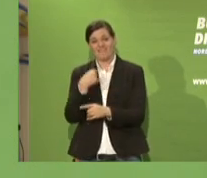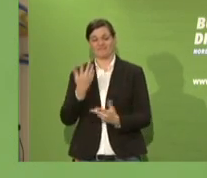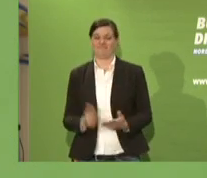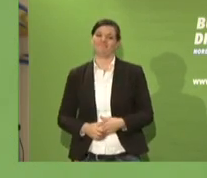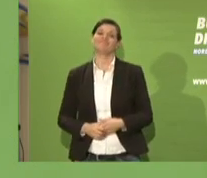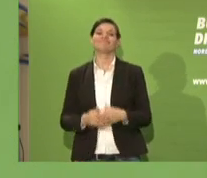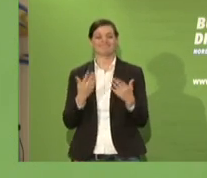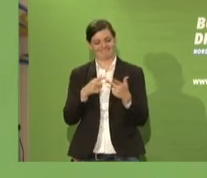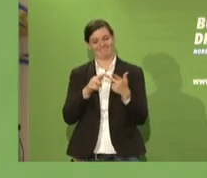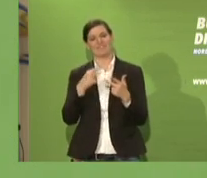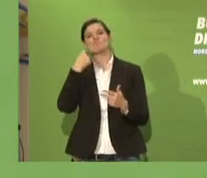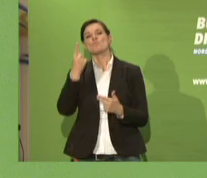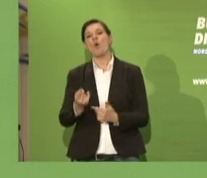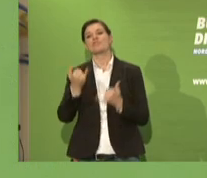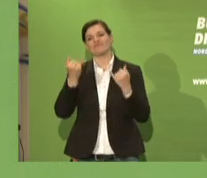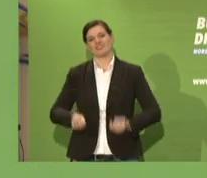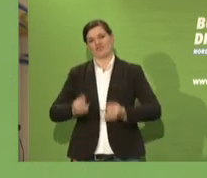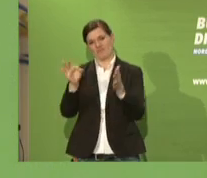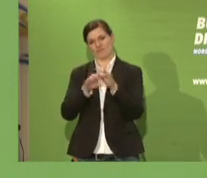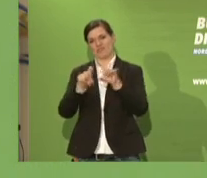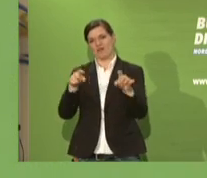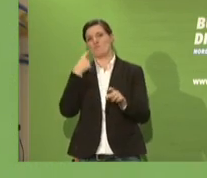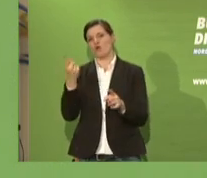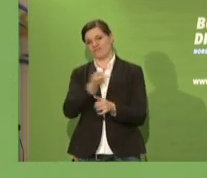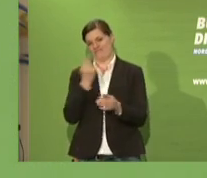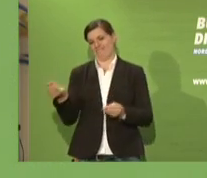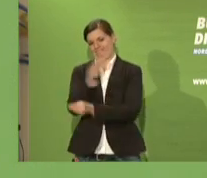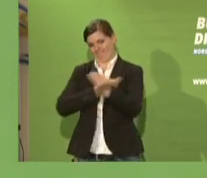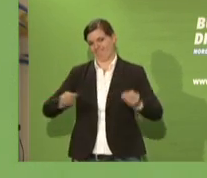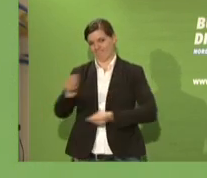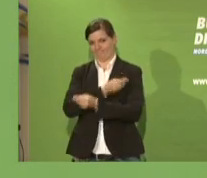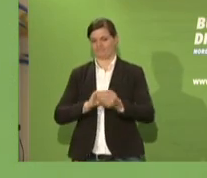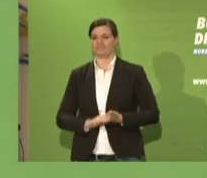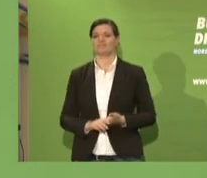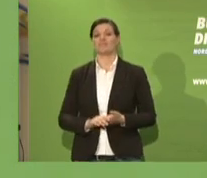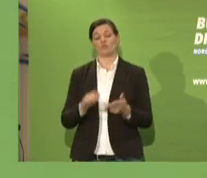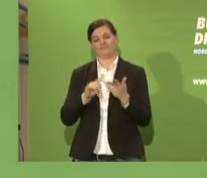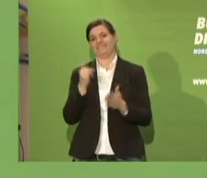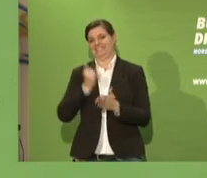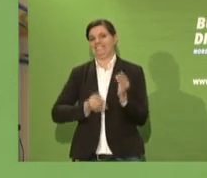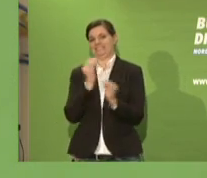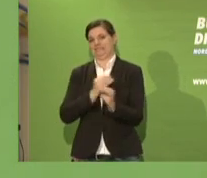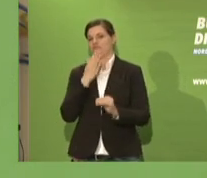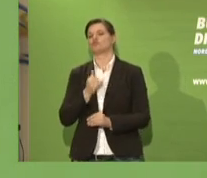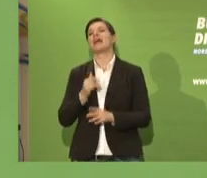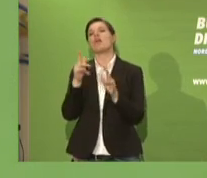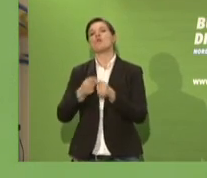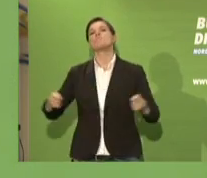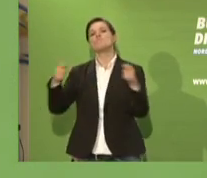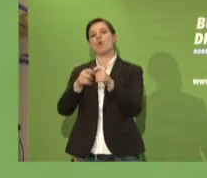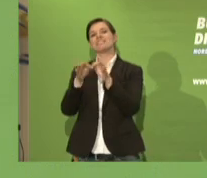Schwerpunktthema hier behandeln werden. Und auf Bundesebene, letzte Anmerkung, liebe Freundinnen und Freunde, auch für